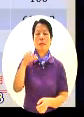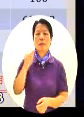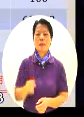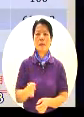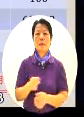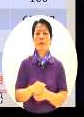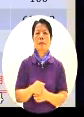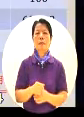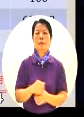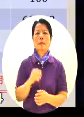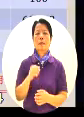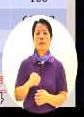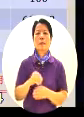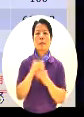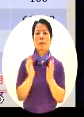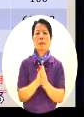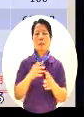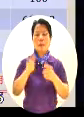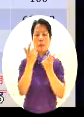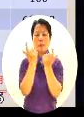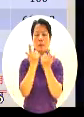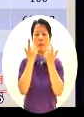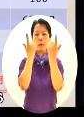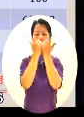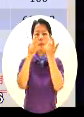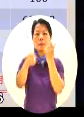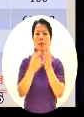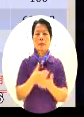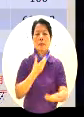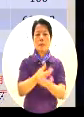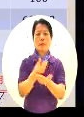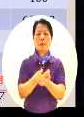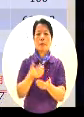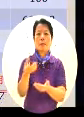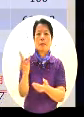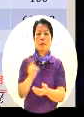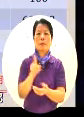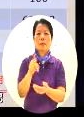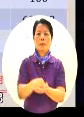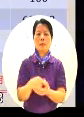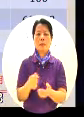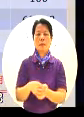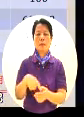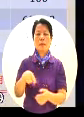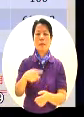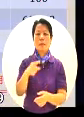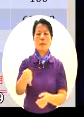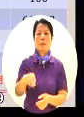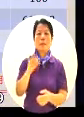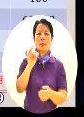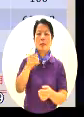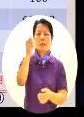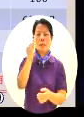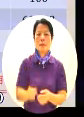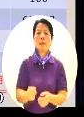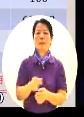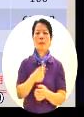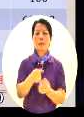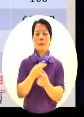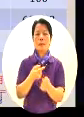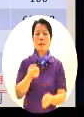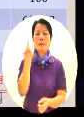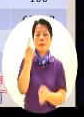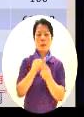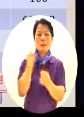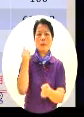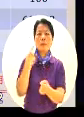来讲哈伊是举债额度哈。100亿，但是100亿哈，你要加上啥？因为去年台北市还